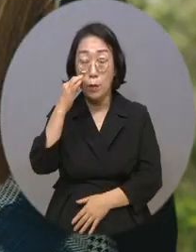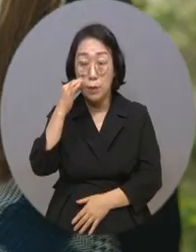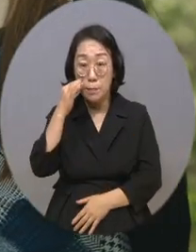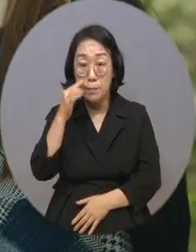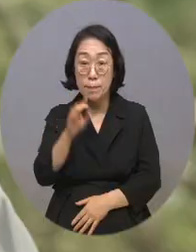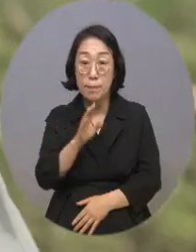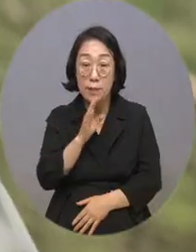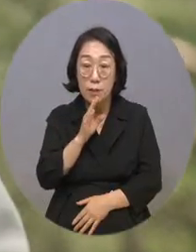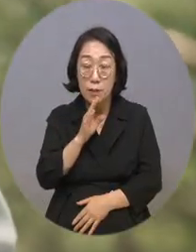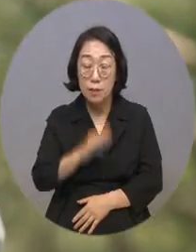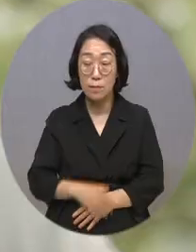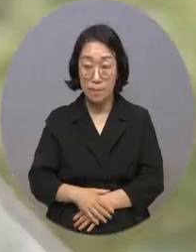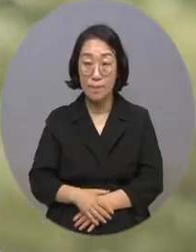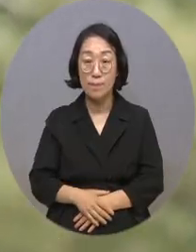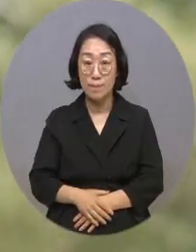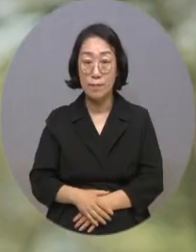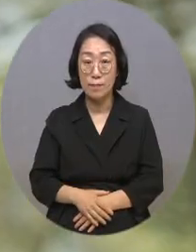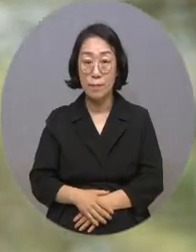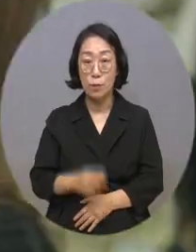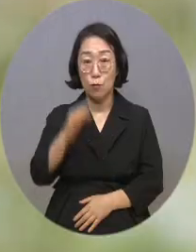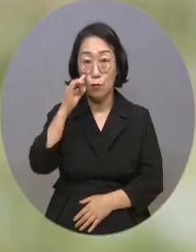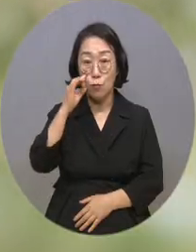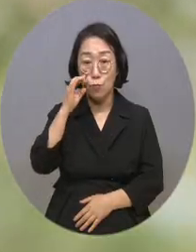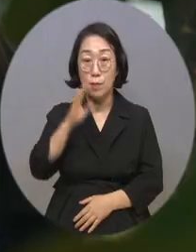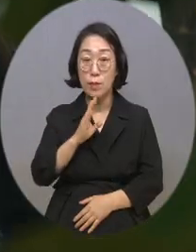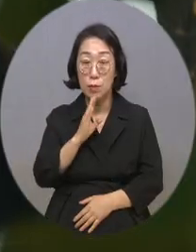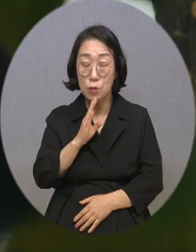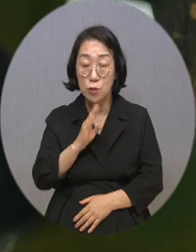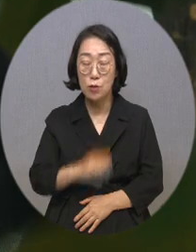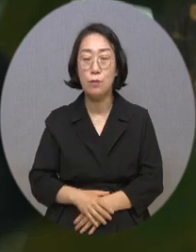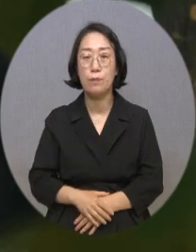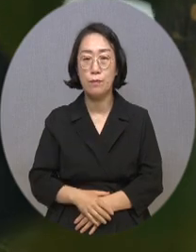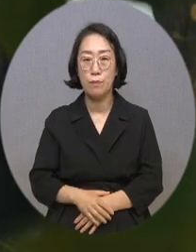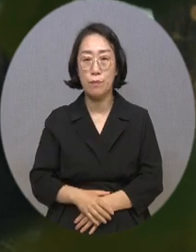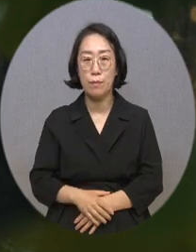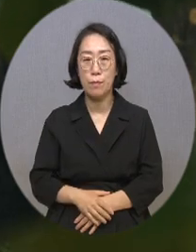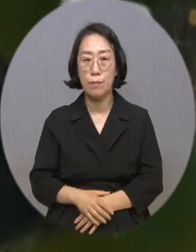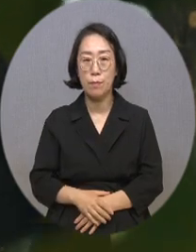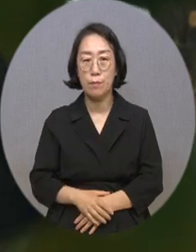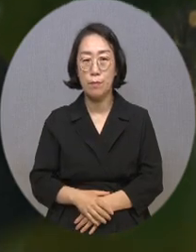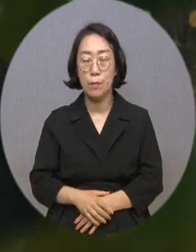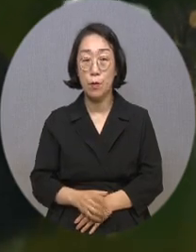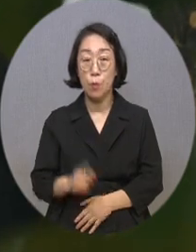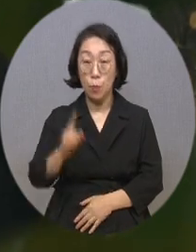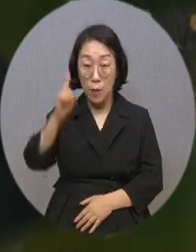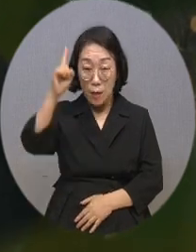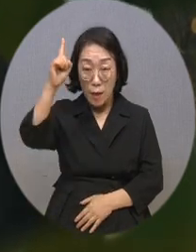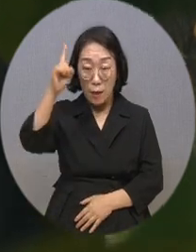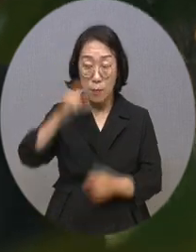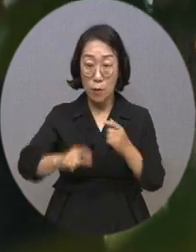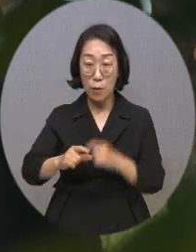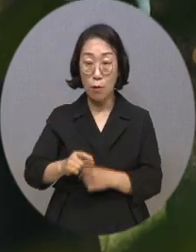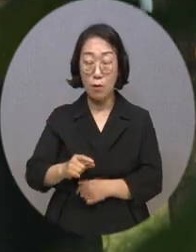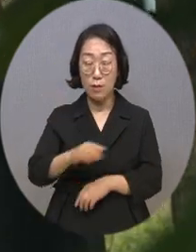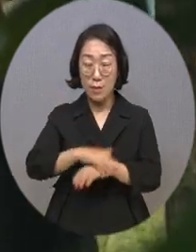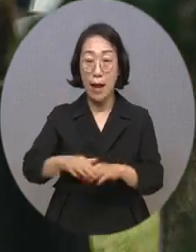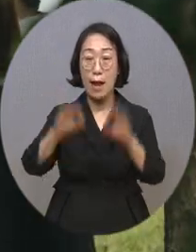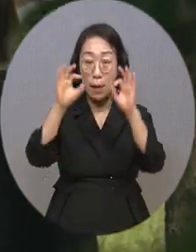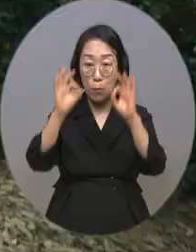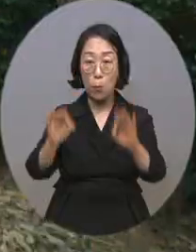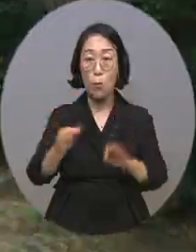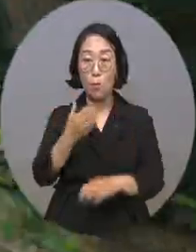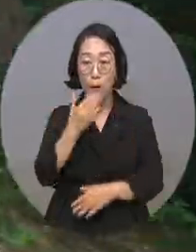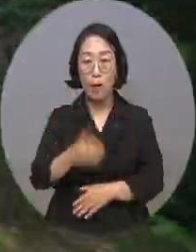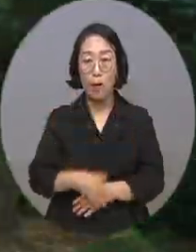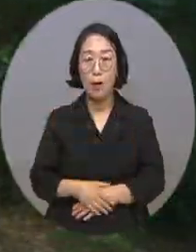궁금해요, 지금? 안 궁금해? 이게 안 궁금하다고? 궁금해요. 궁금하죠? 위에 올라가면 더 잘 보이니까. 저 바다로 빠집시다. 갔다 와. 동생 갔다